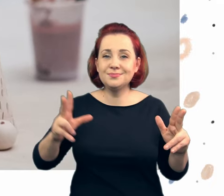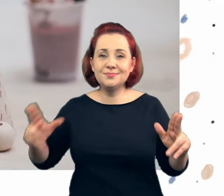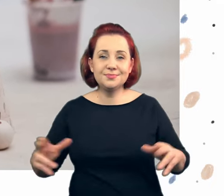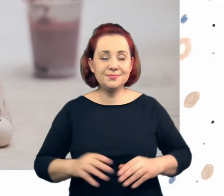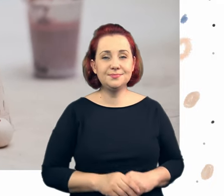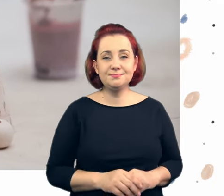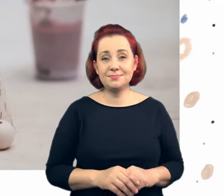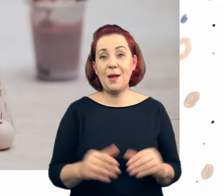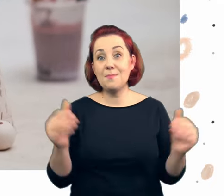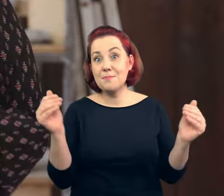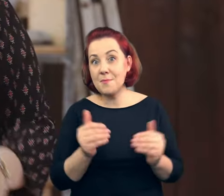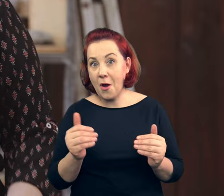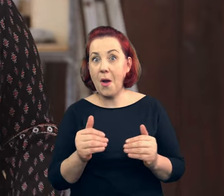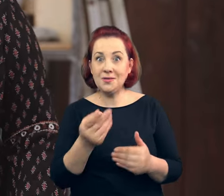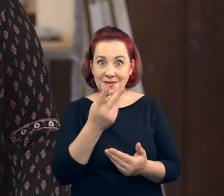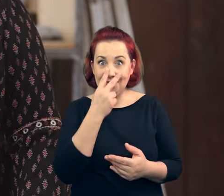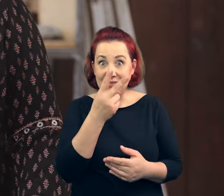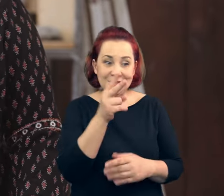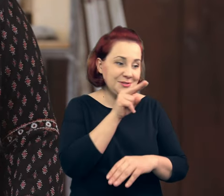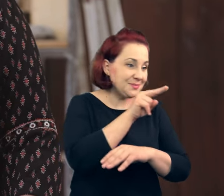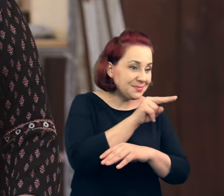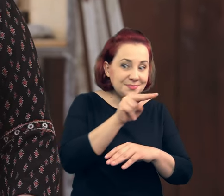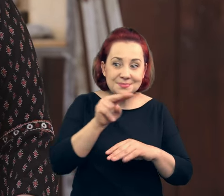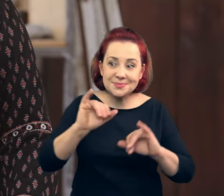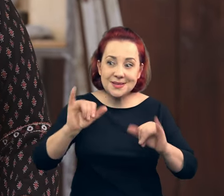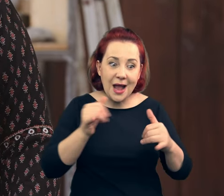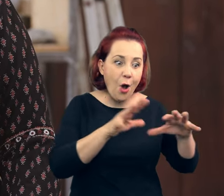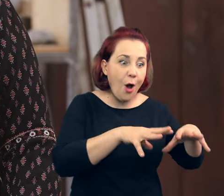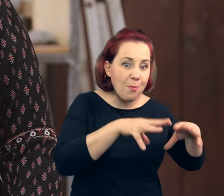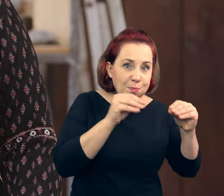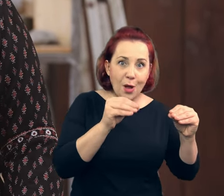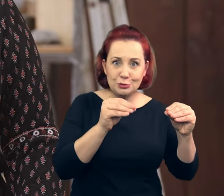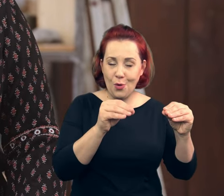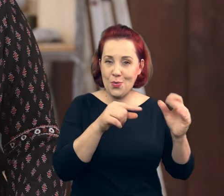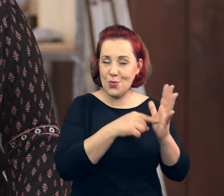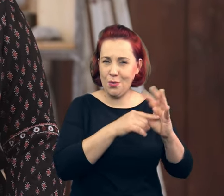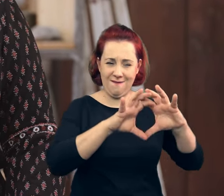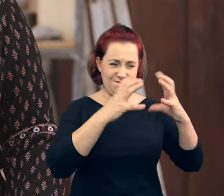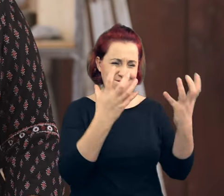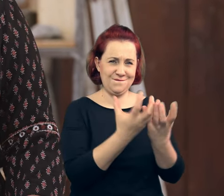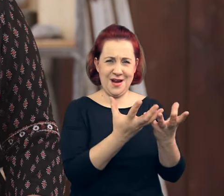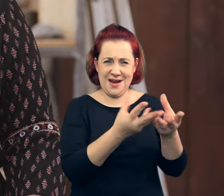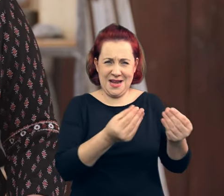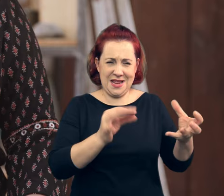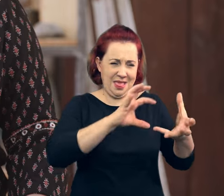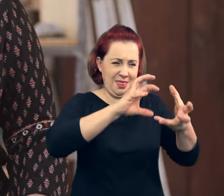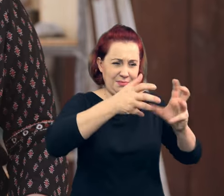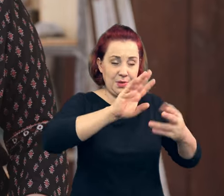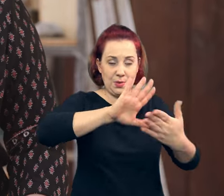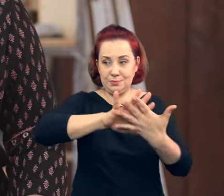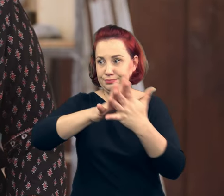było prześledzić, jak od tej grudki gliny, aż po takie dzieło,